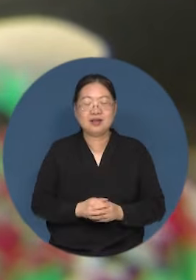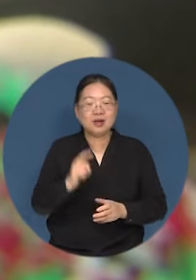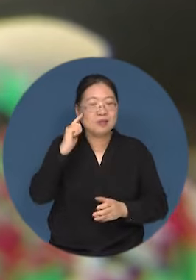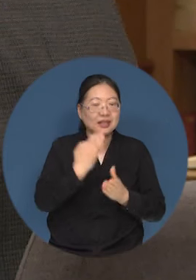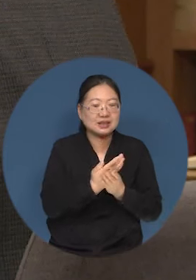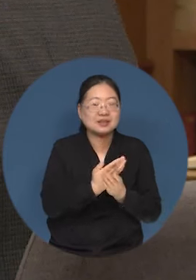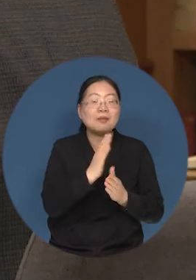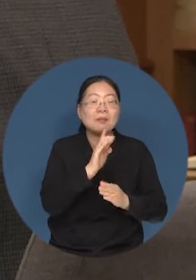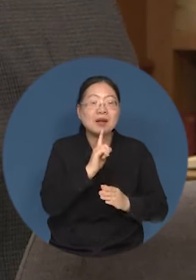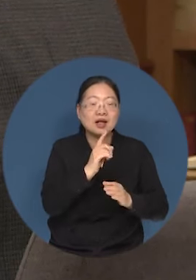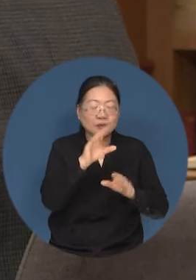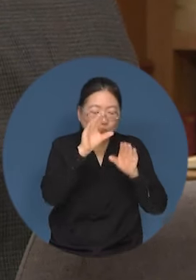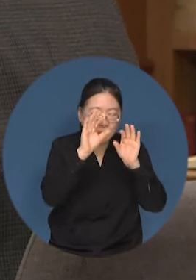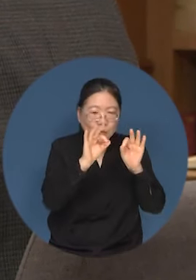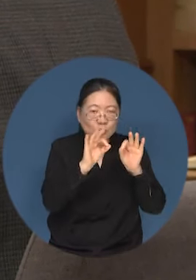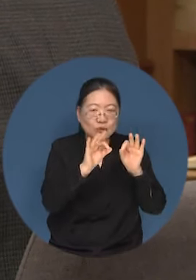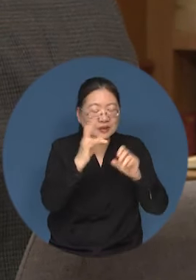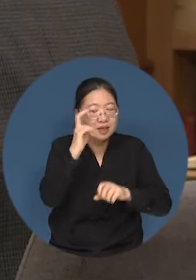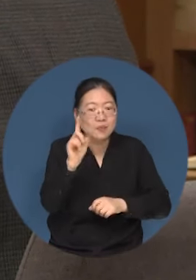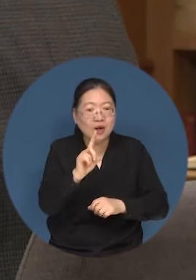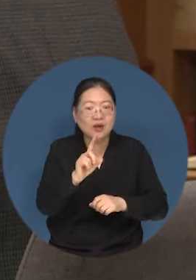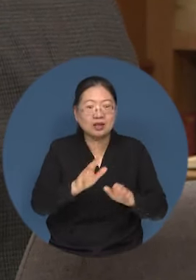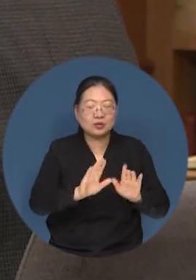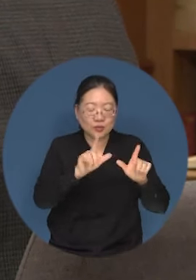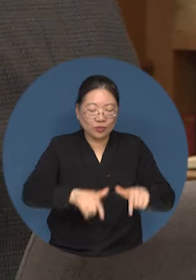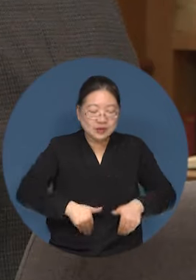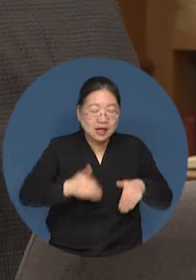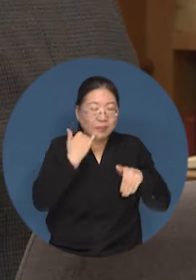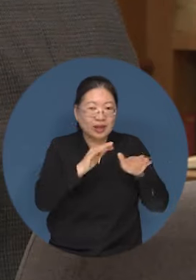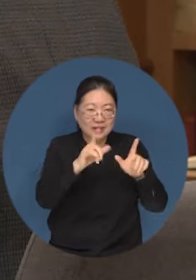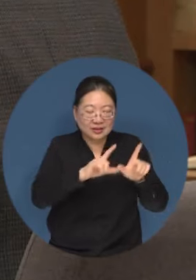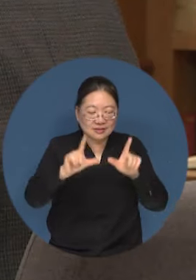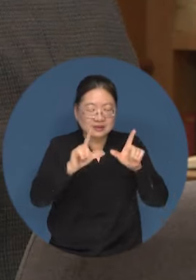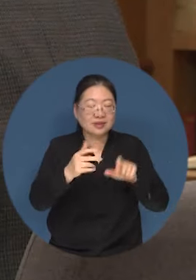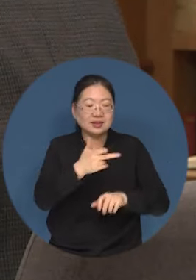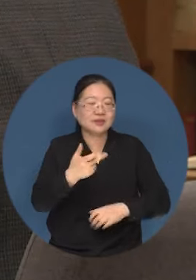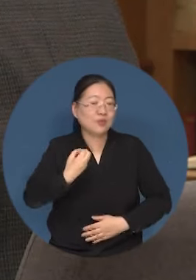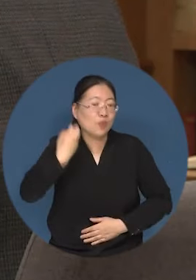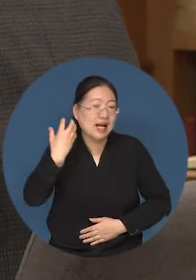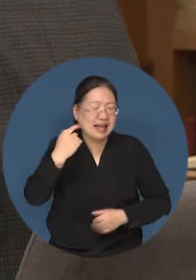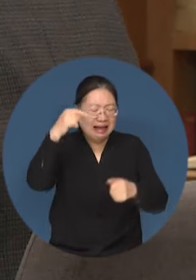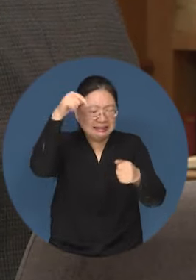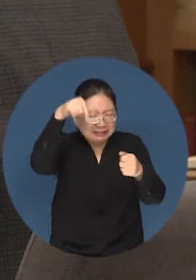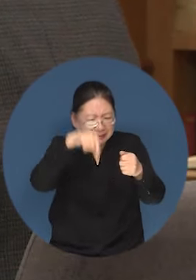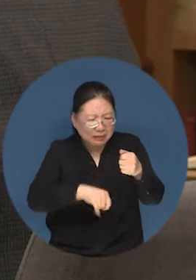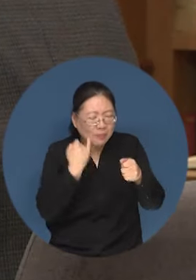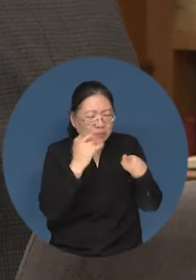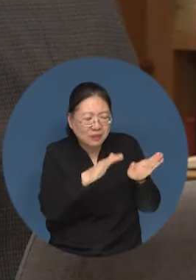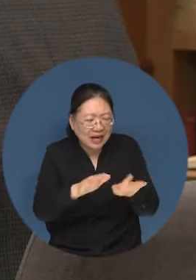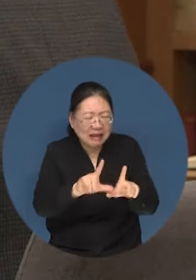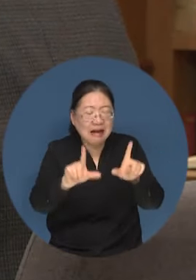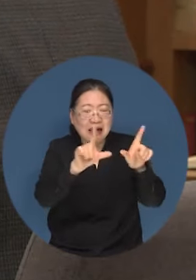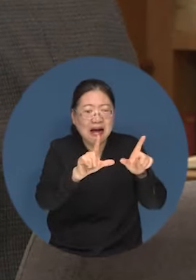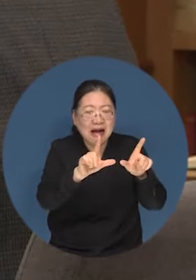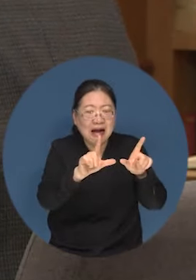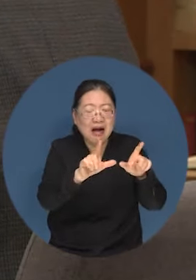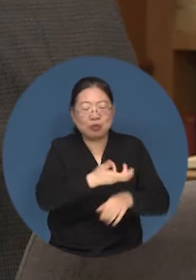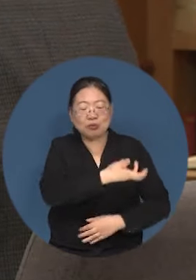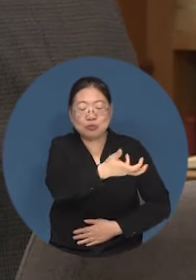보니까 우리 동해나 남해에 사는 큰 돌고래는 아주 깊은 바다로까지 가고 여기저기 막